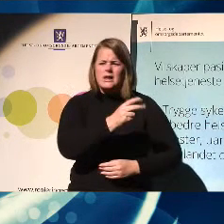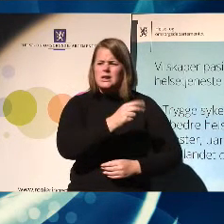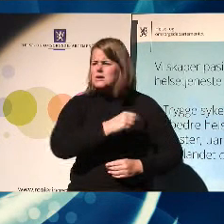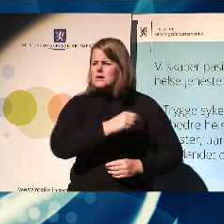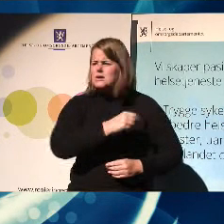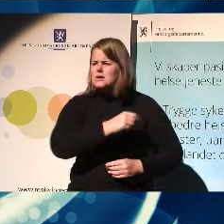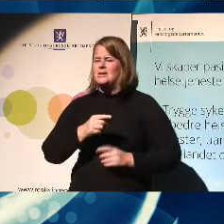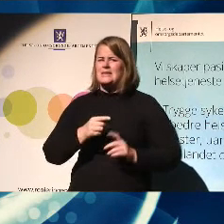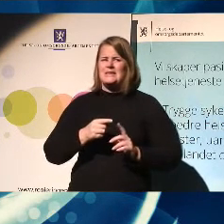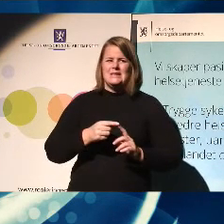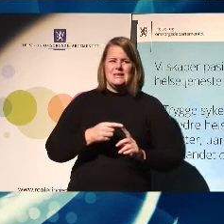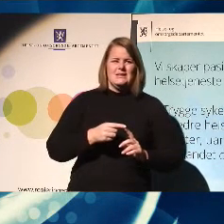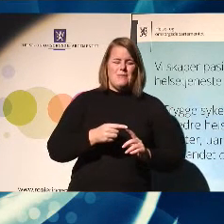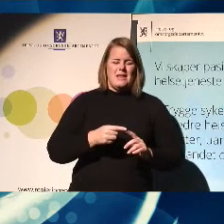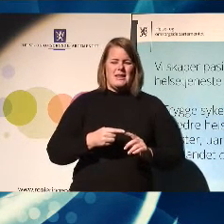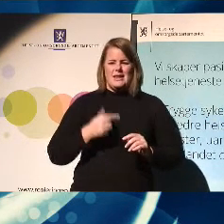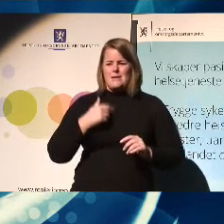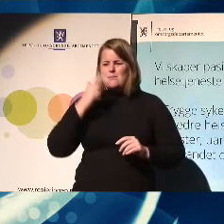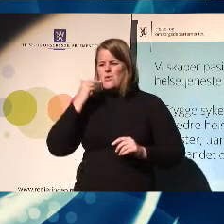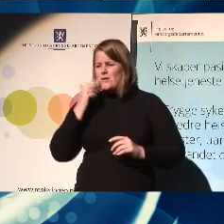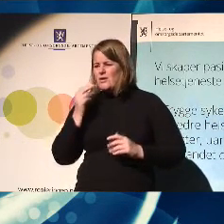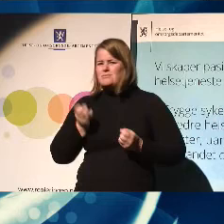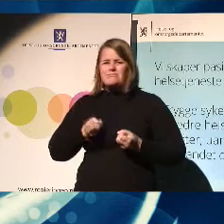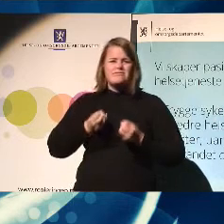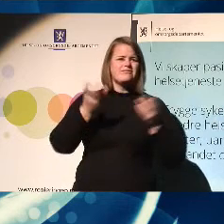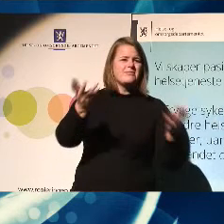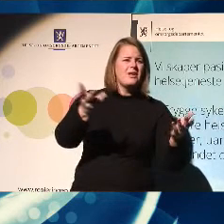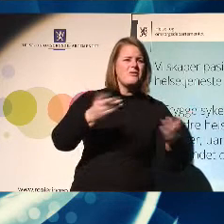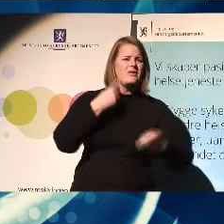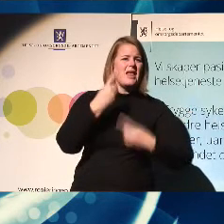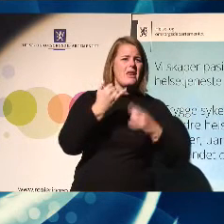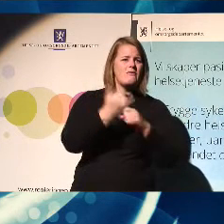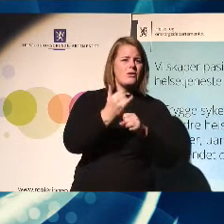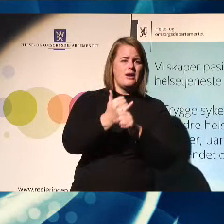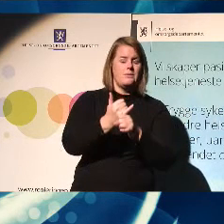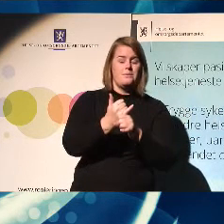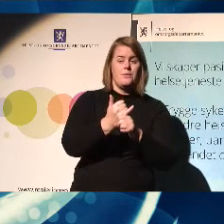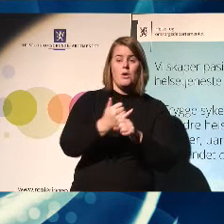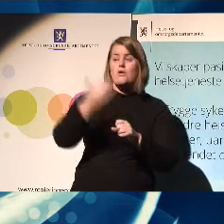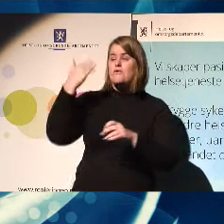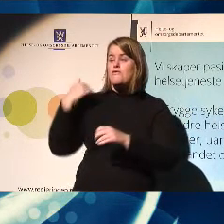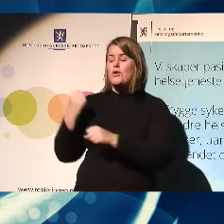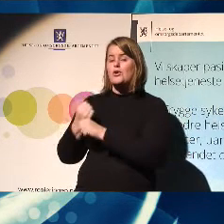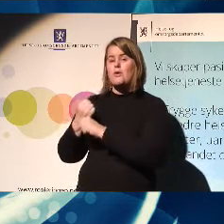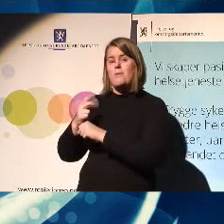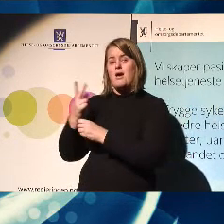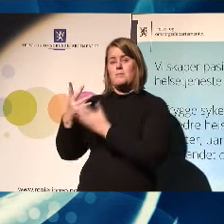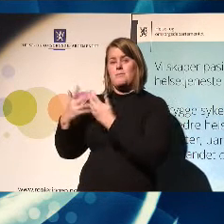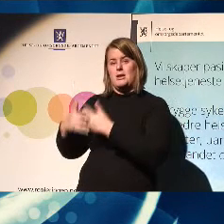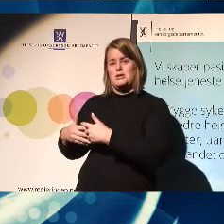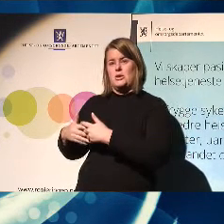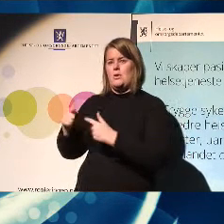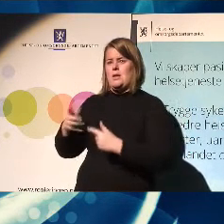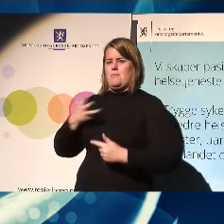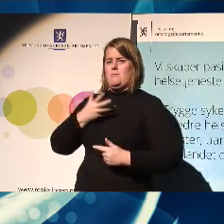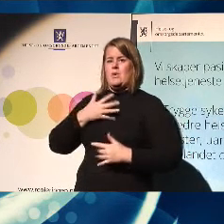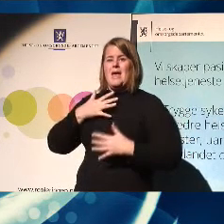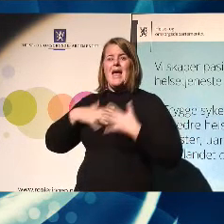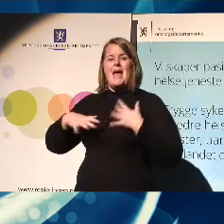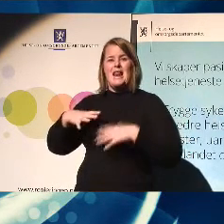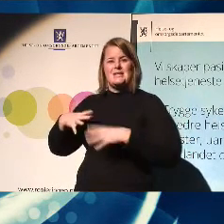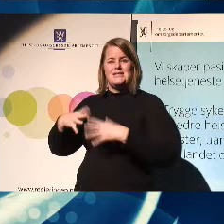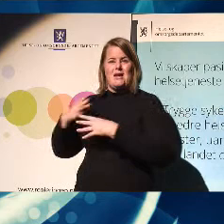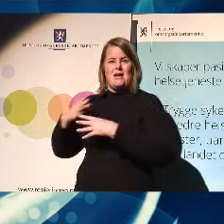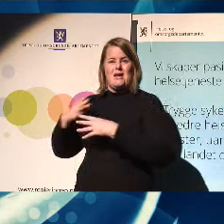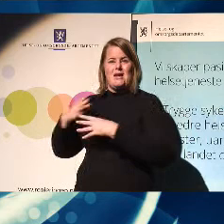kommunisere dette helhetlige utfordringsbildet nå. Og jeg kommer jo fra en bransje med betydelig grad av helseangst. Og jeg